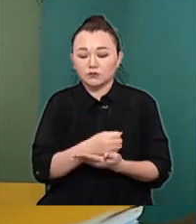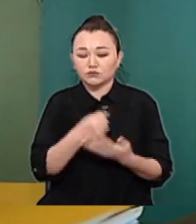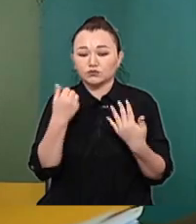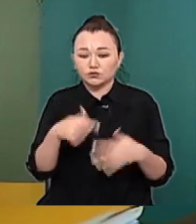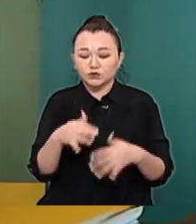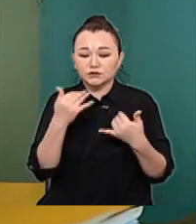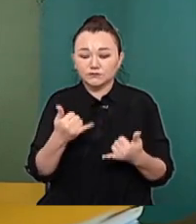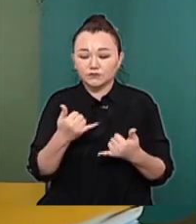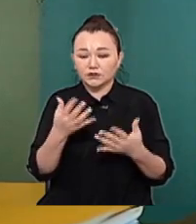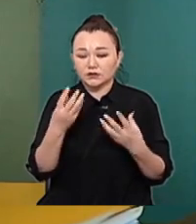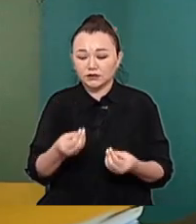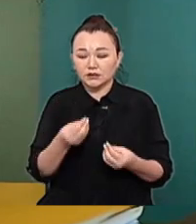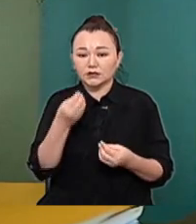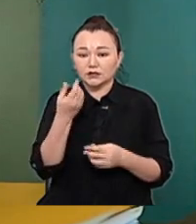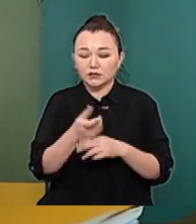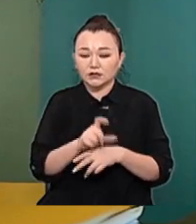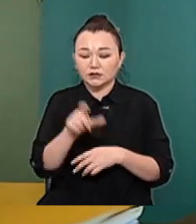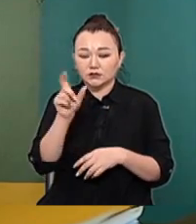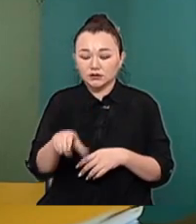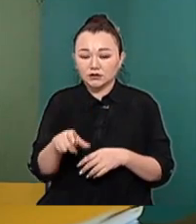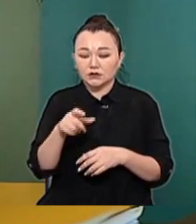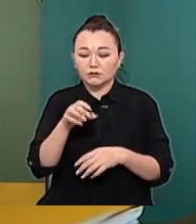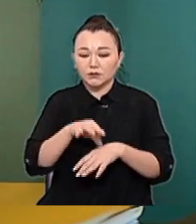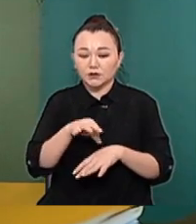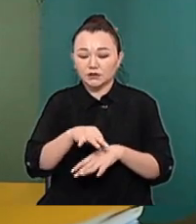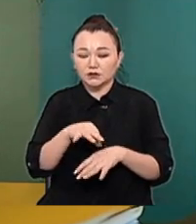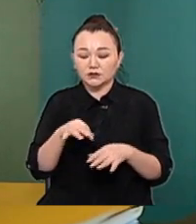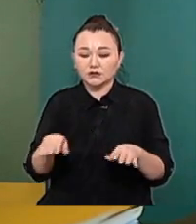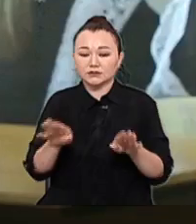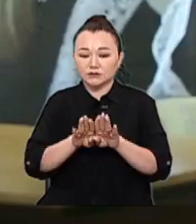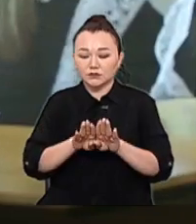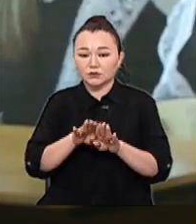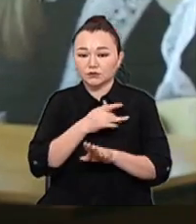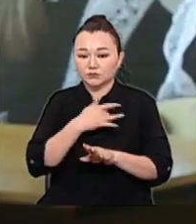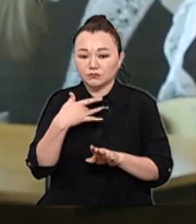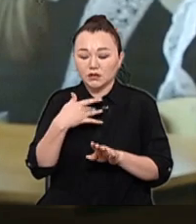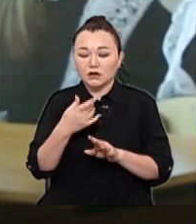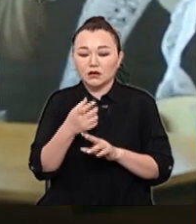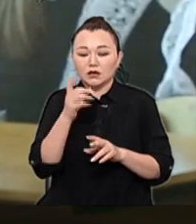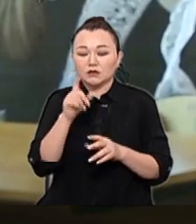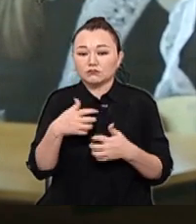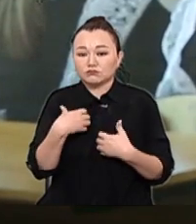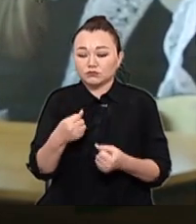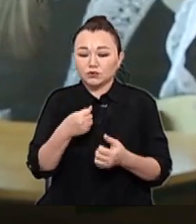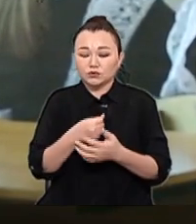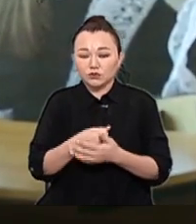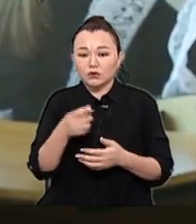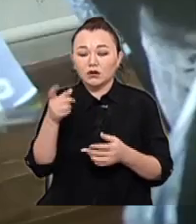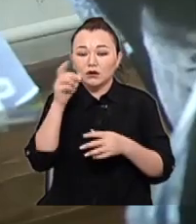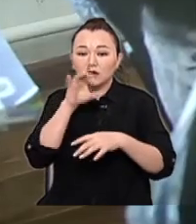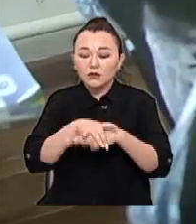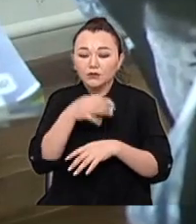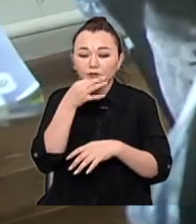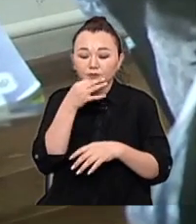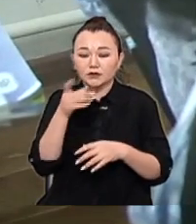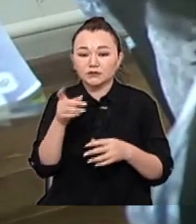алдық. Қазіргі таңда ол кісінің диагнозы жабық туберкулез. Дерті дендегенше балаларға сабақ беріп көпшілікпен байланыста